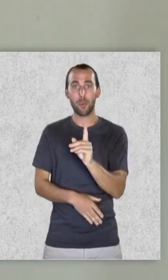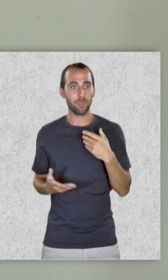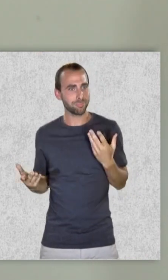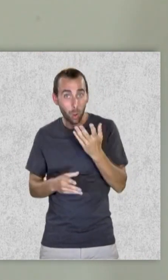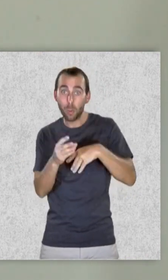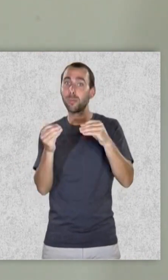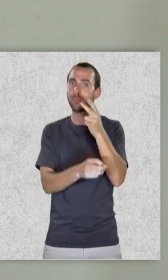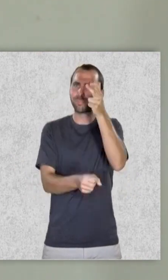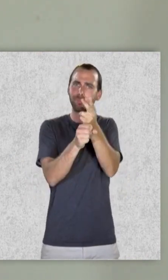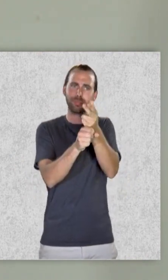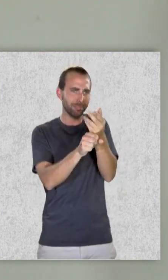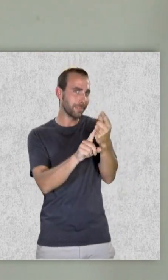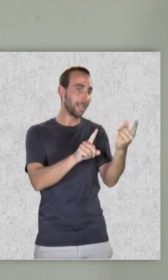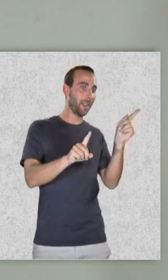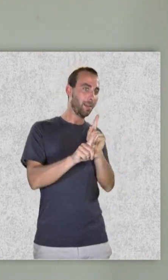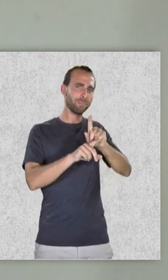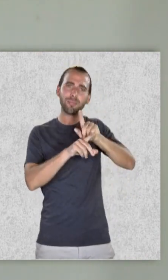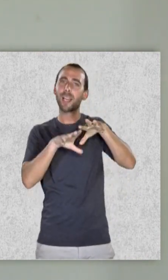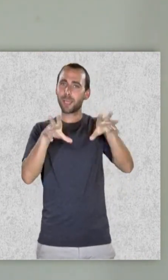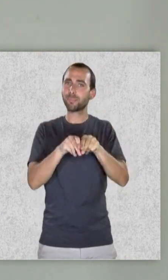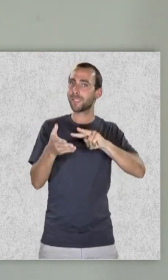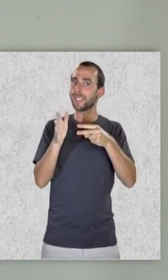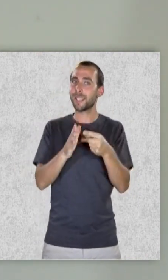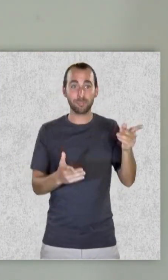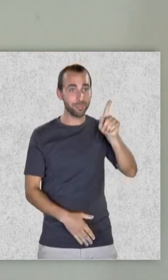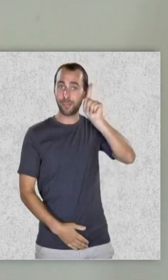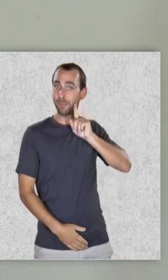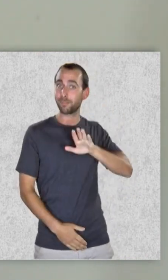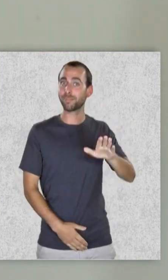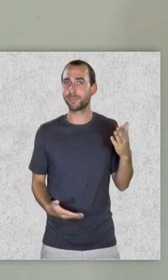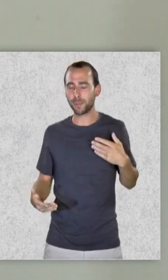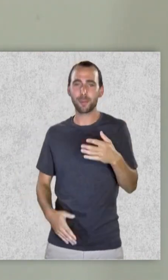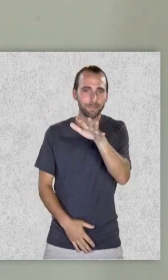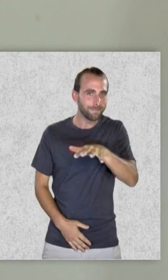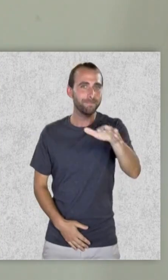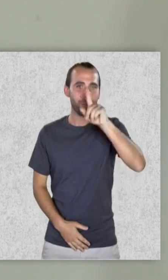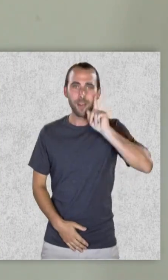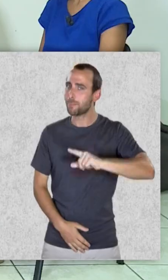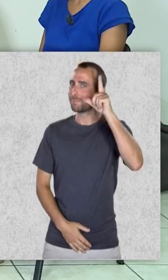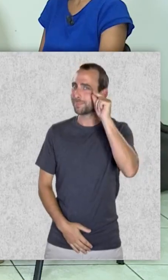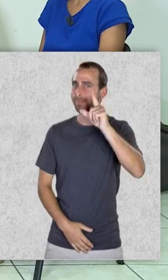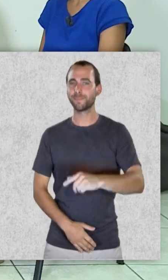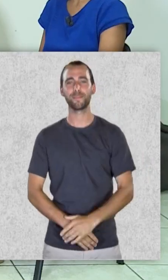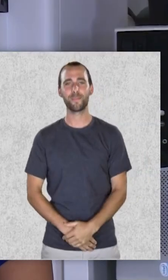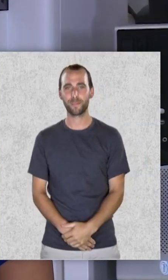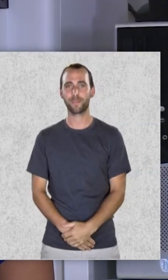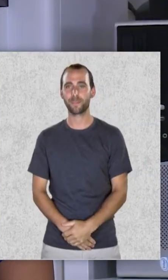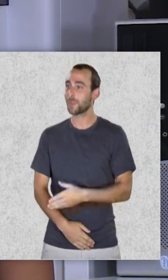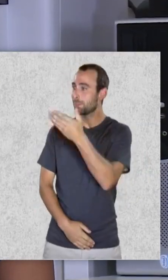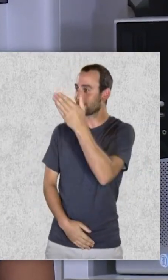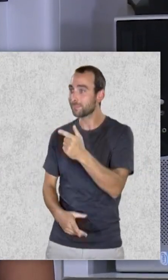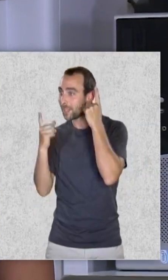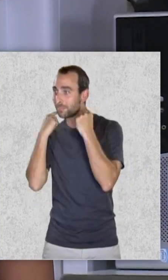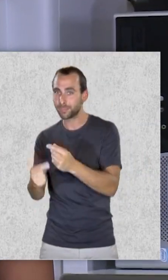l'équipe technique, celles qui sont derrière les caméras, ce sont des femmes. Donc c'est un petit clin d'œil pour la jante féminine. Alors Erika